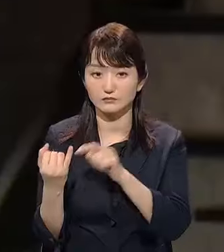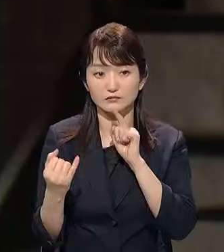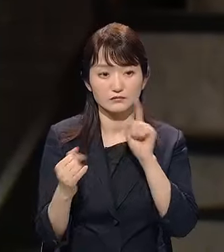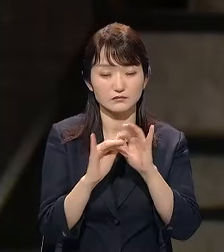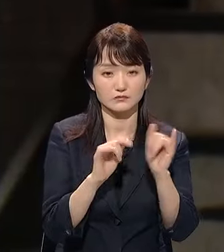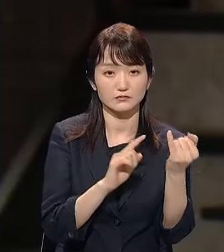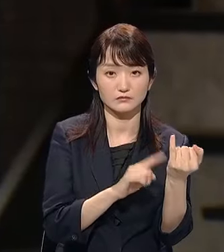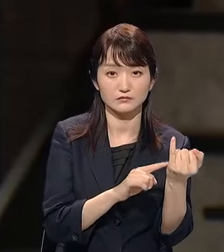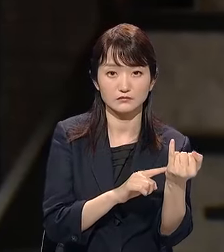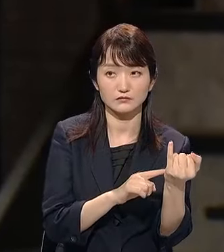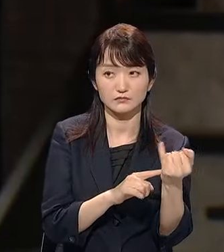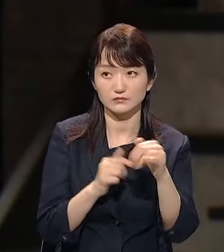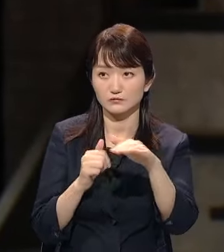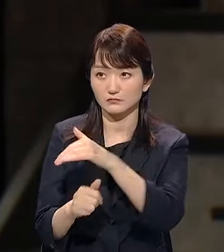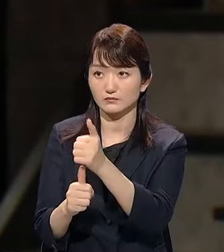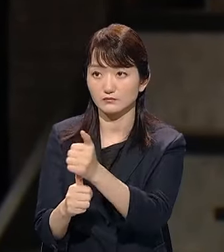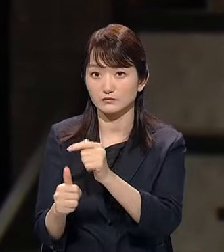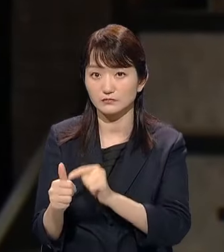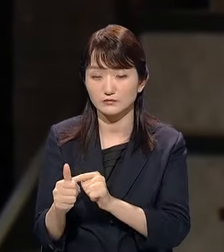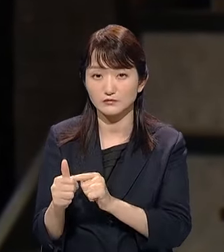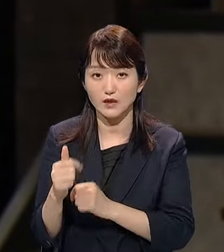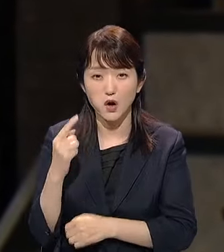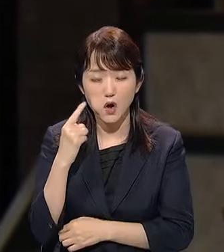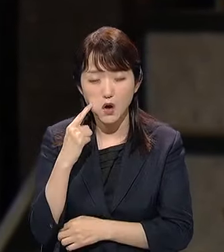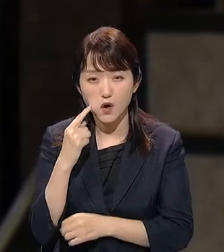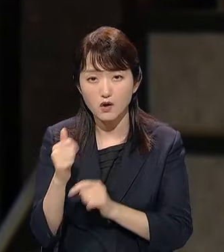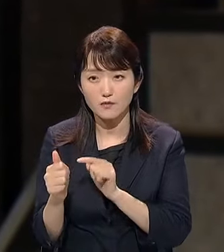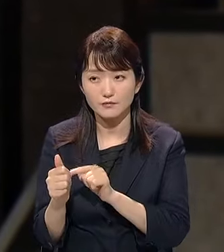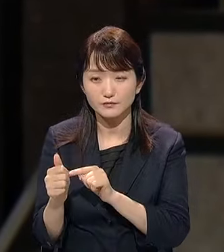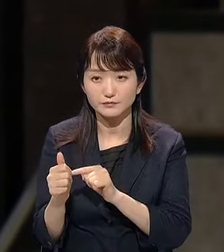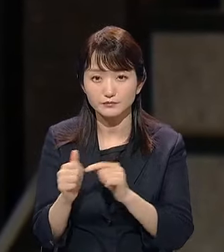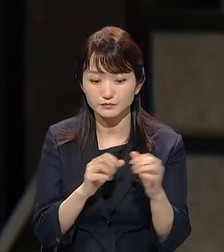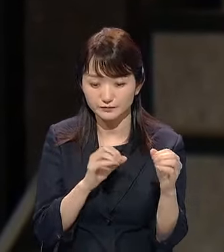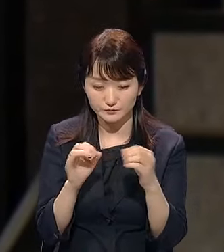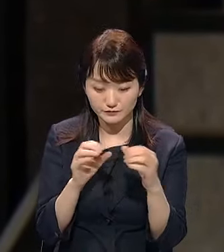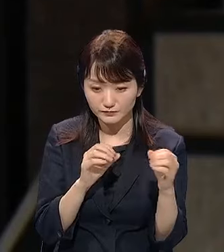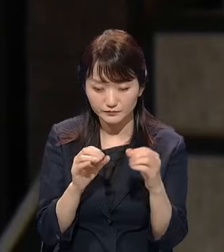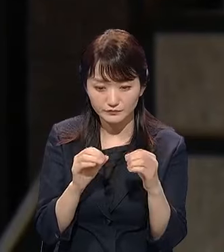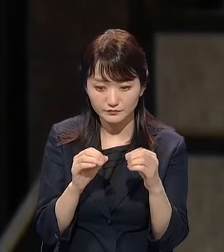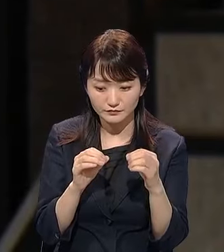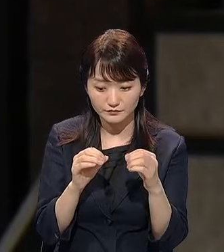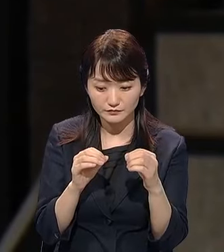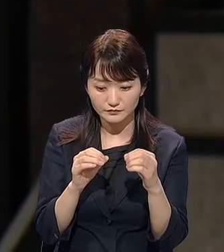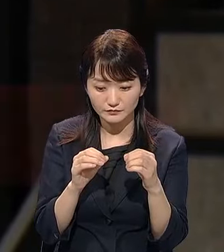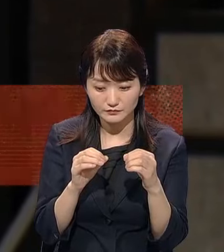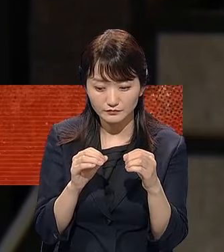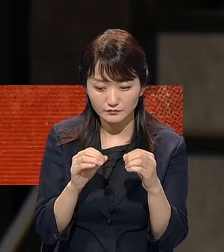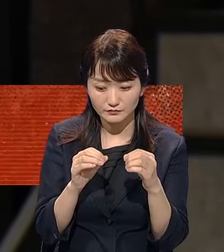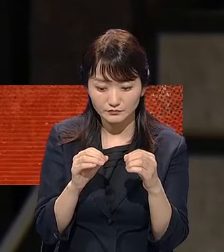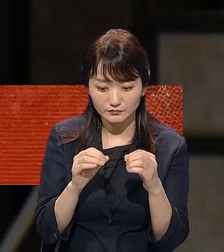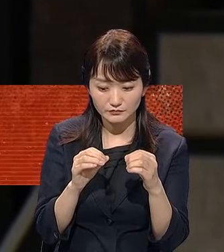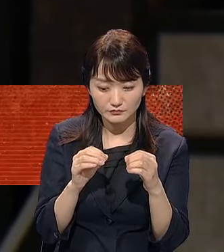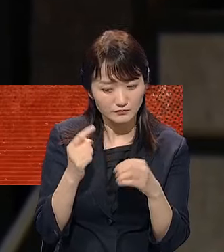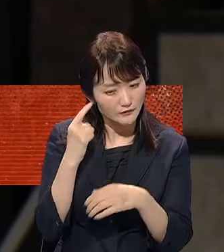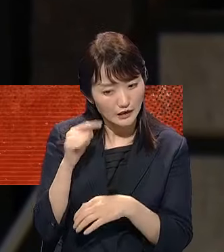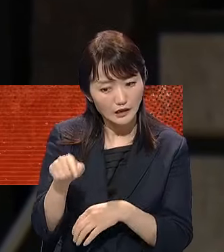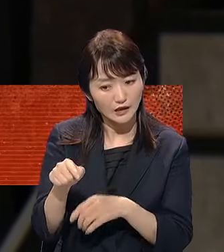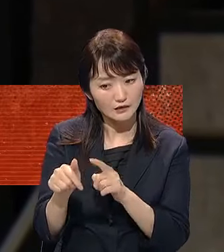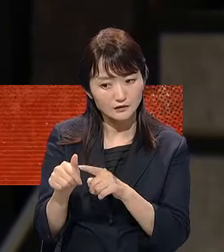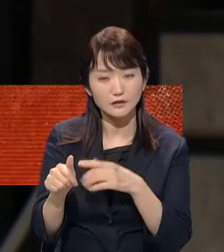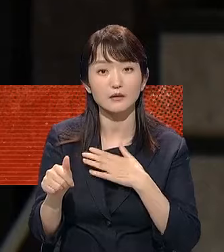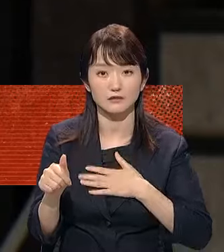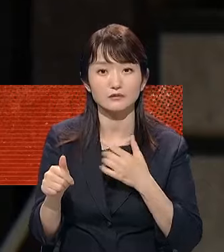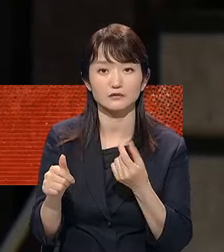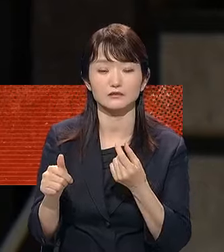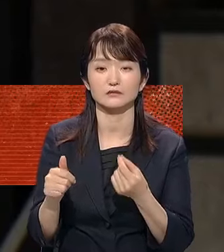쇼핑몰 부대표라고 사칭한 사람하고 이제 나눈 대화를 유심히 보더니 나 이 사람 아는 것 같아요. 이렇게 뭐야?